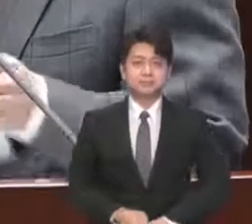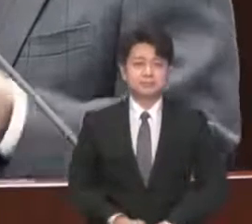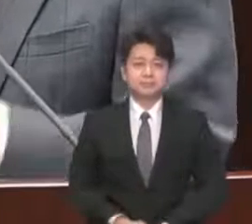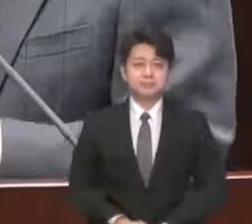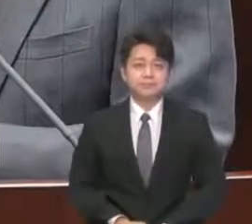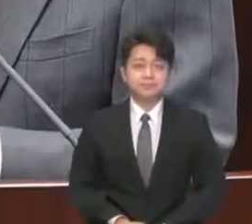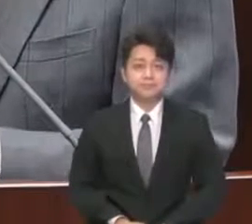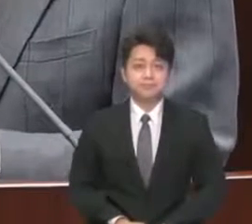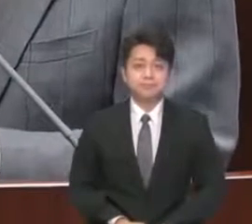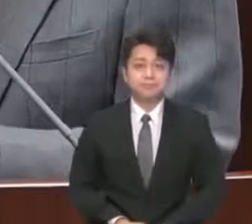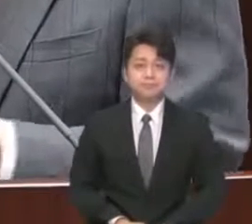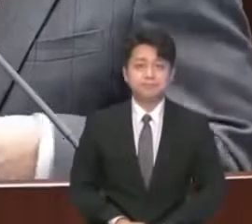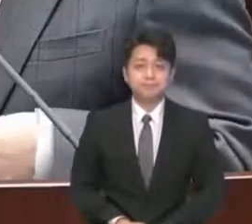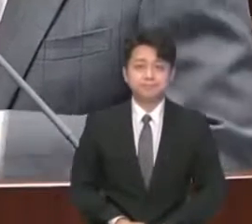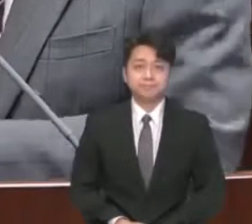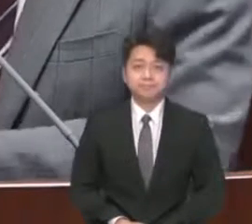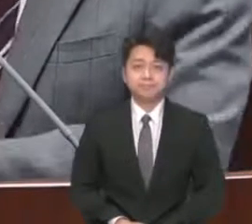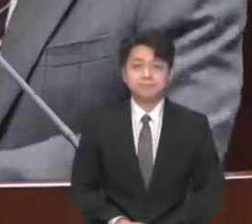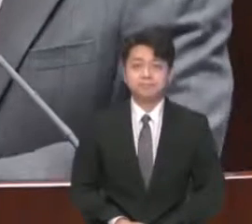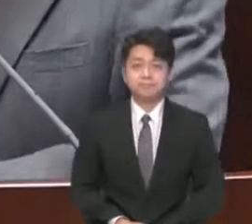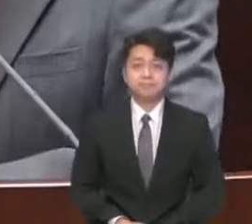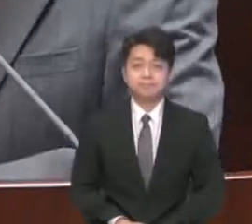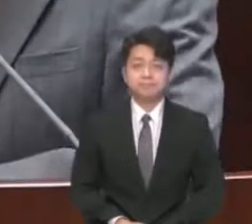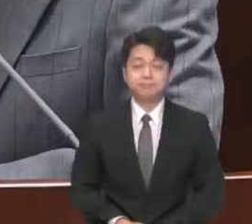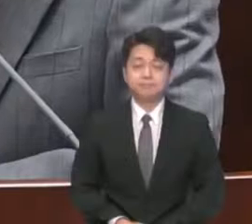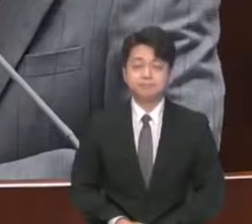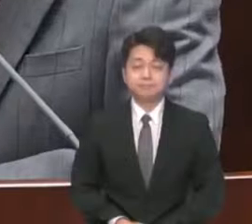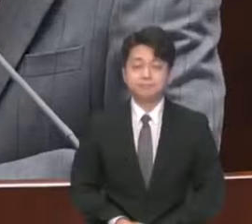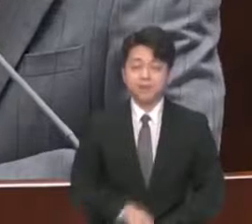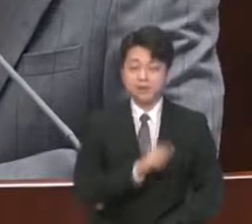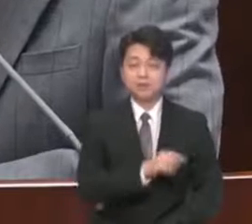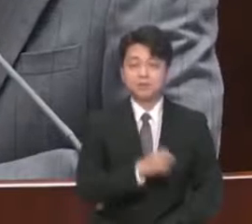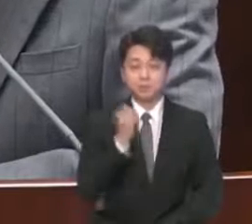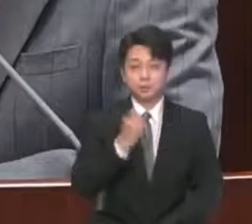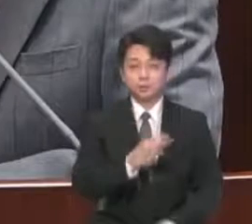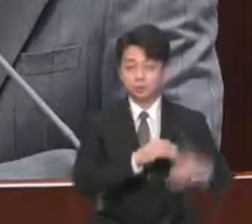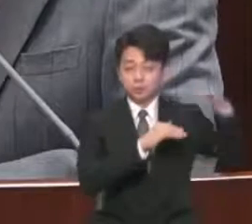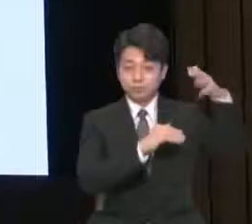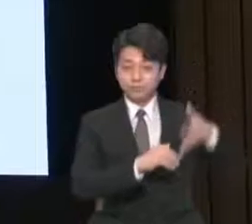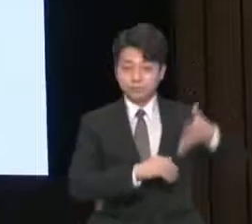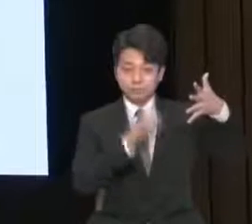한 가지만 더 보겠습니다. 이 청년은